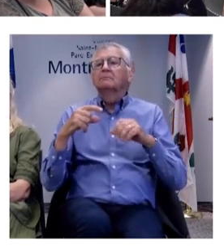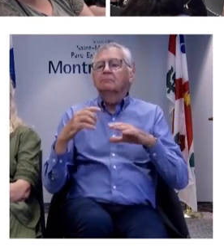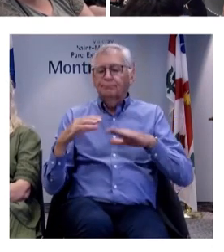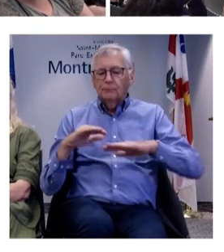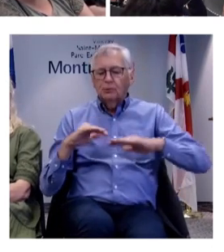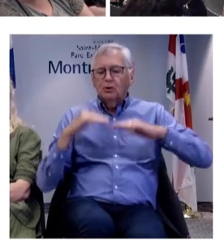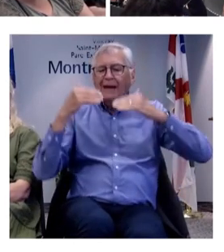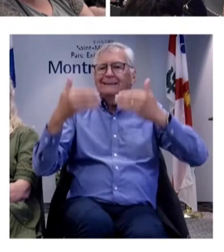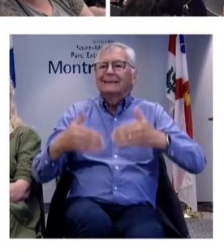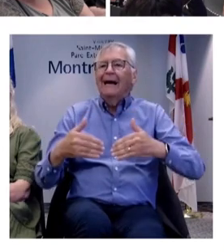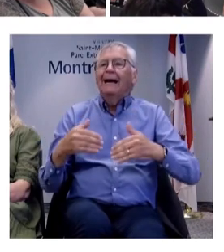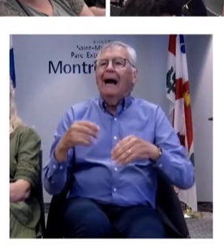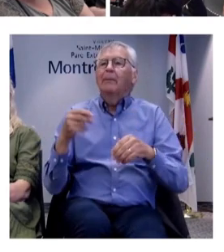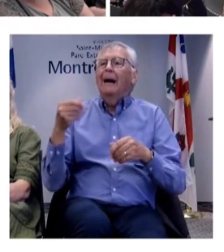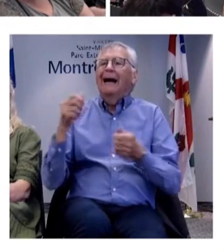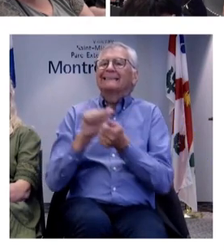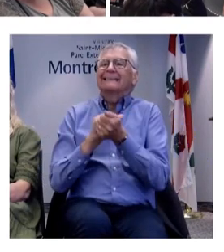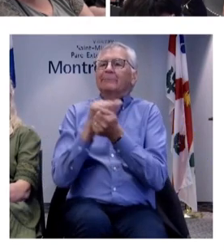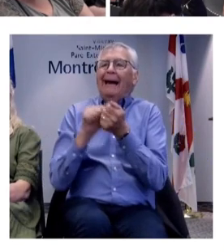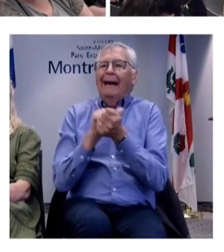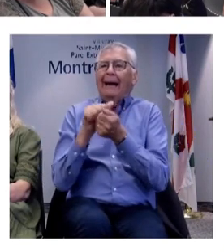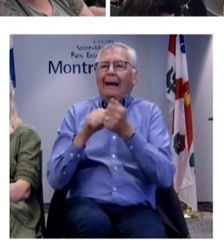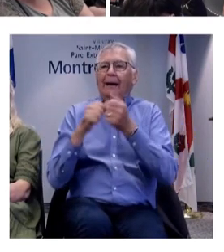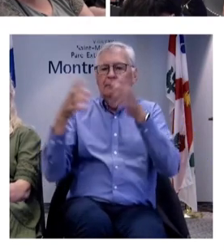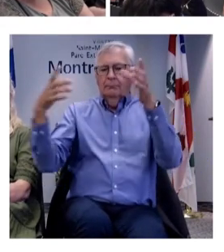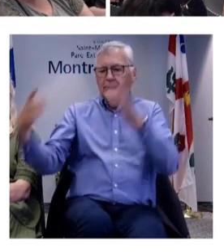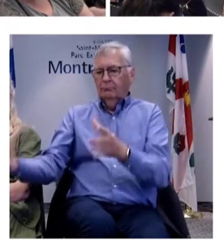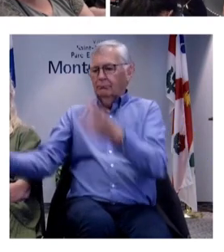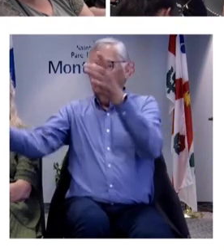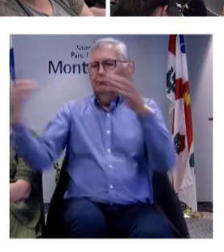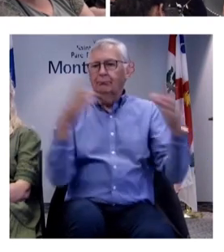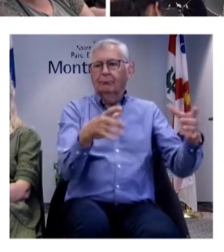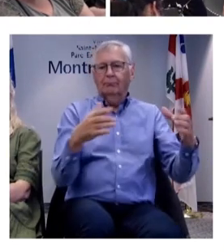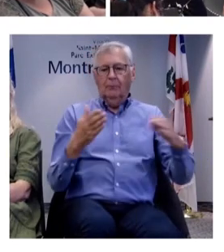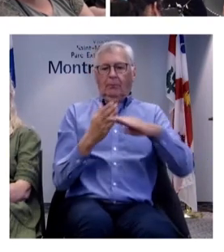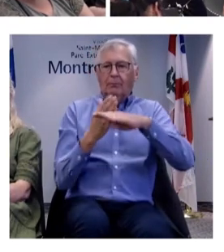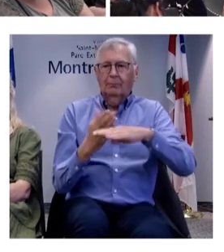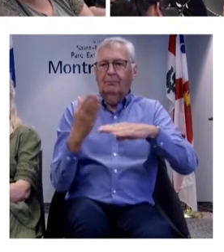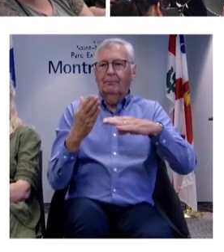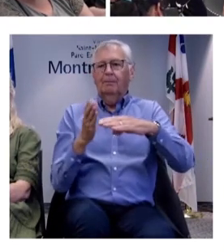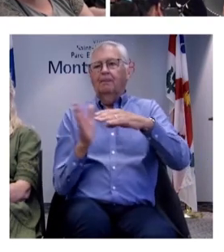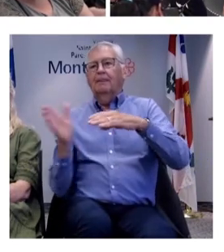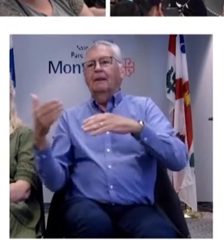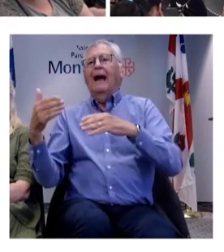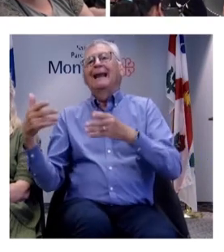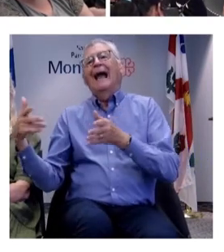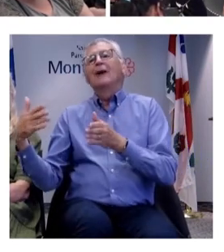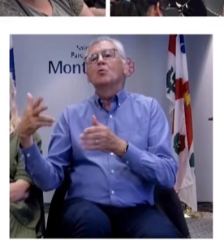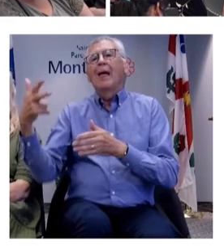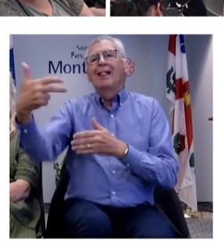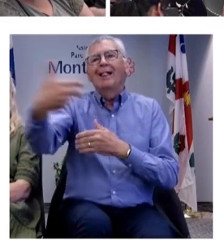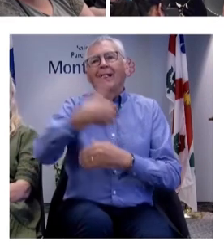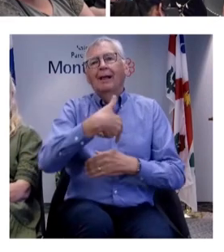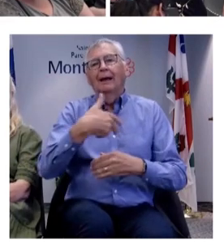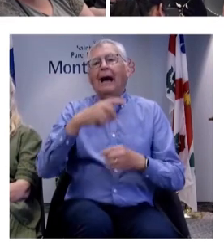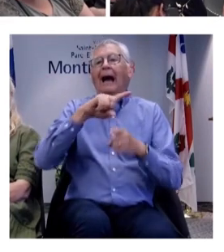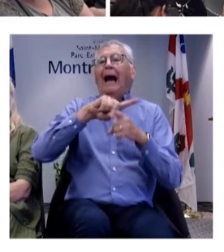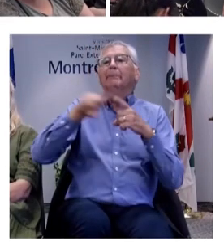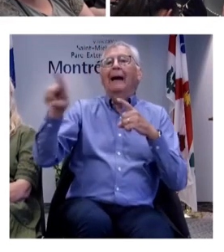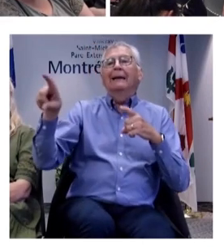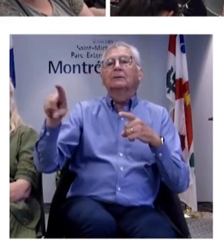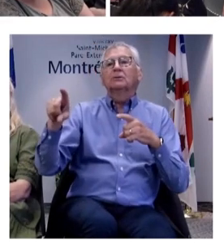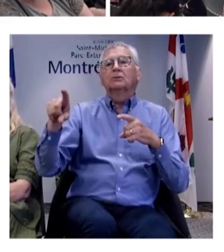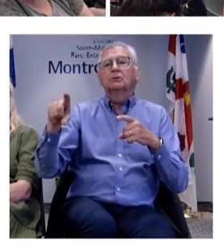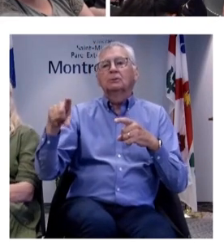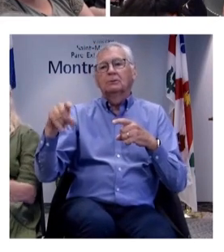béton qui permettent aux gens d'accéder à leur ruelle secondaire qui permet à leur stationnement mais qui empêche les transits comme